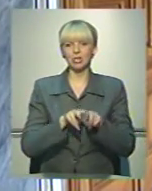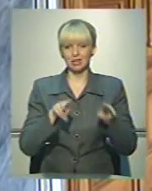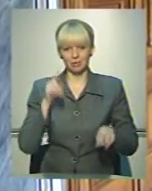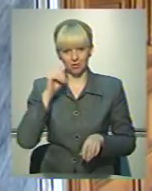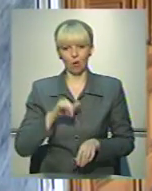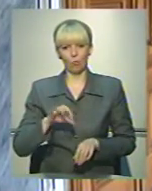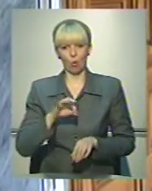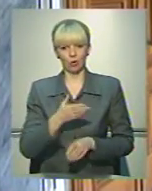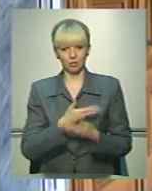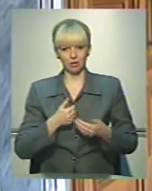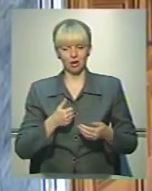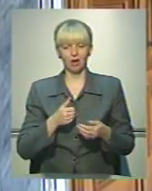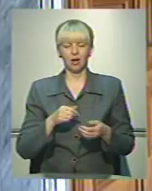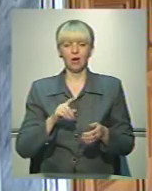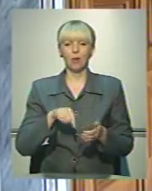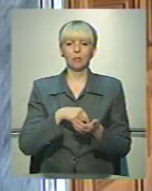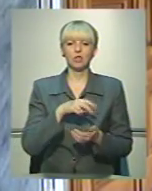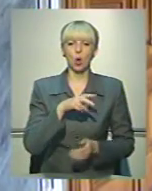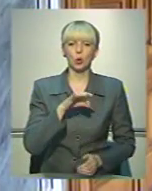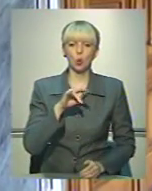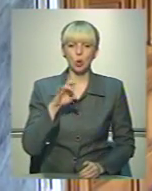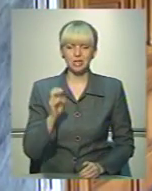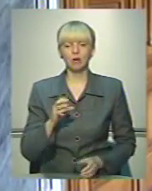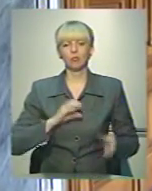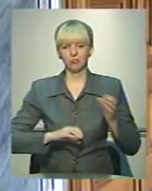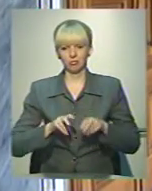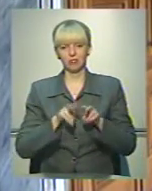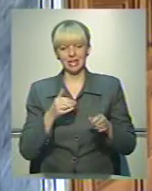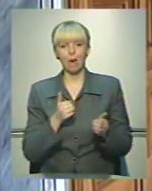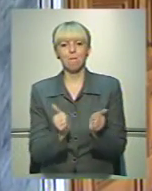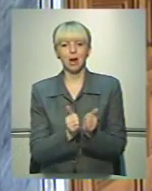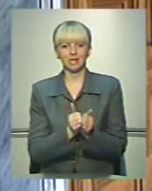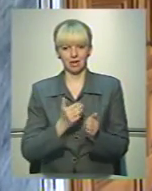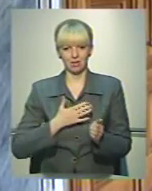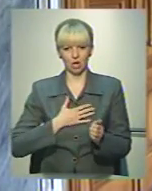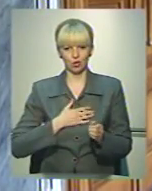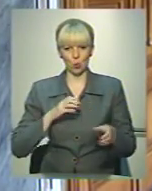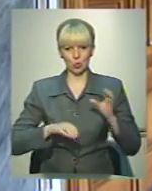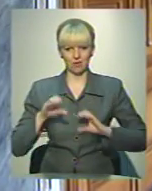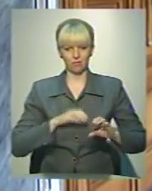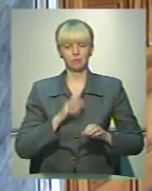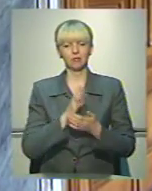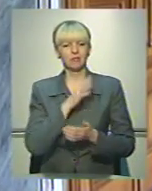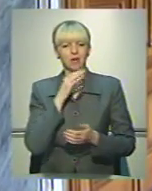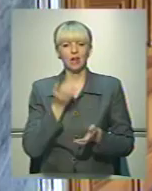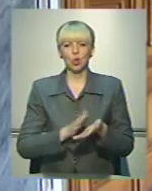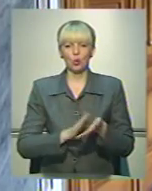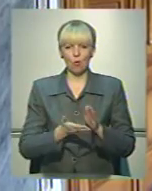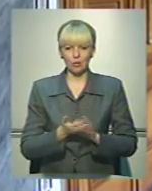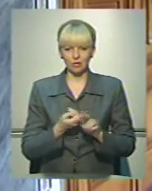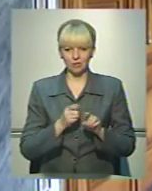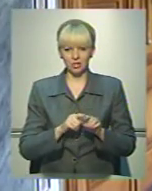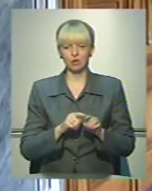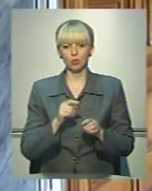знають про нас, зокрема, місто Лоць, Лоцький університет, так само є партнер нашого університету. Є чимало договорів, вже